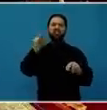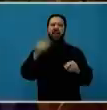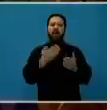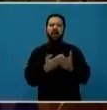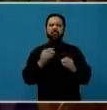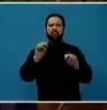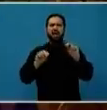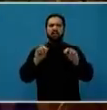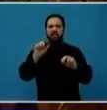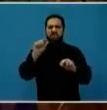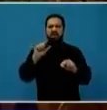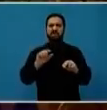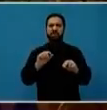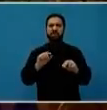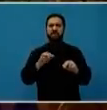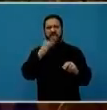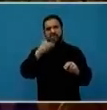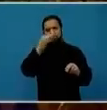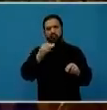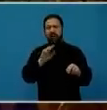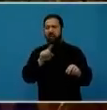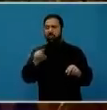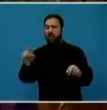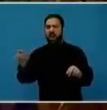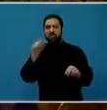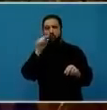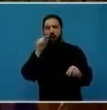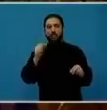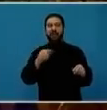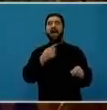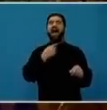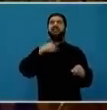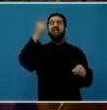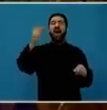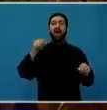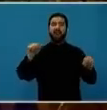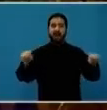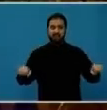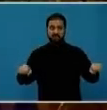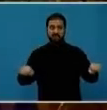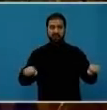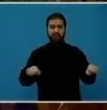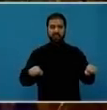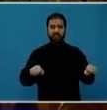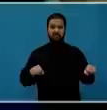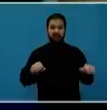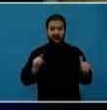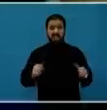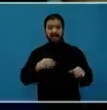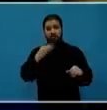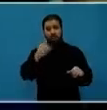jur strigă ei, de aceea vă spuneam despre strigătul acesta care ajunge până la cer. Da, și